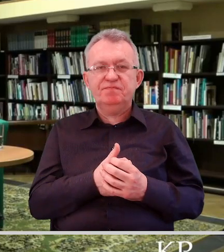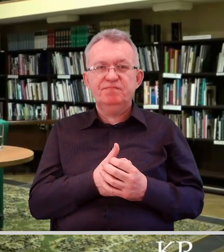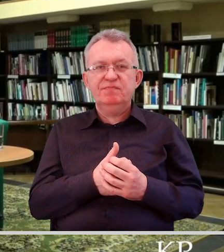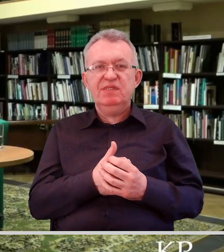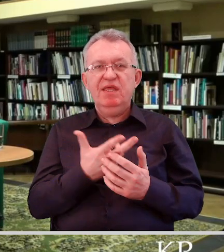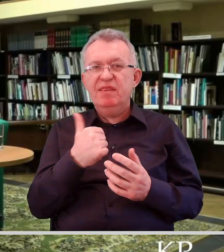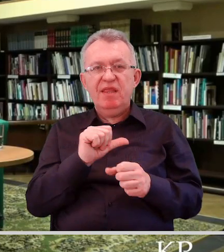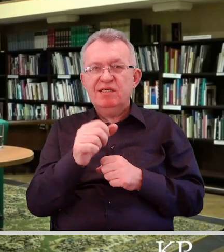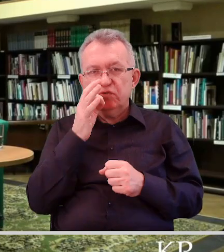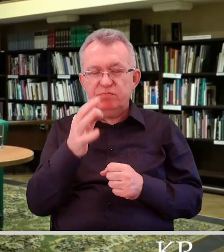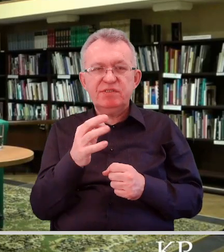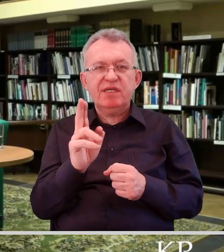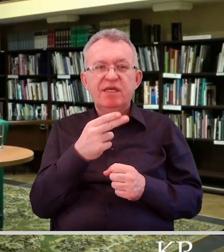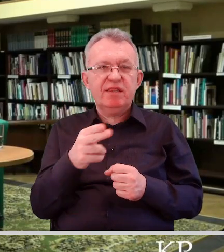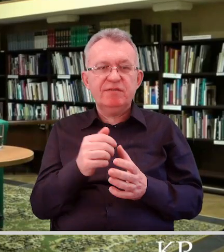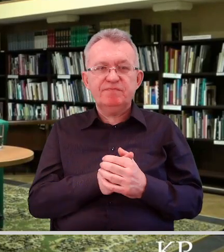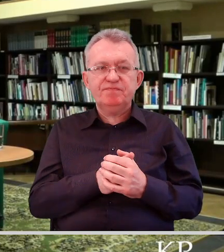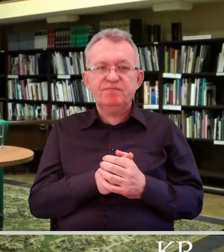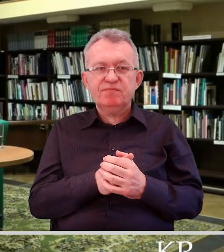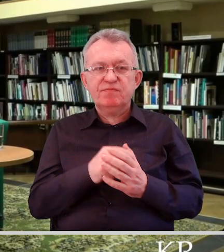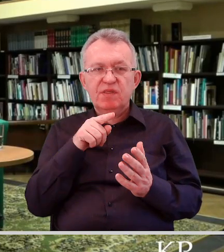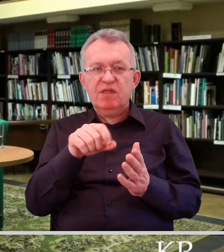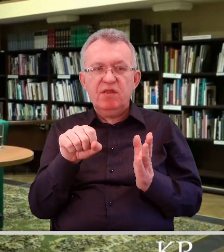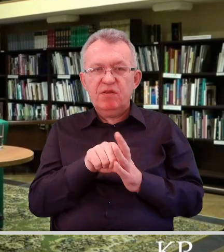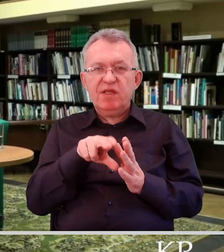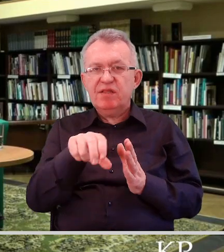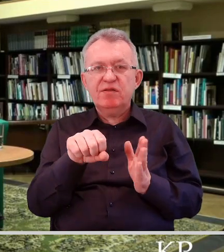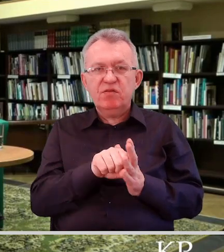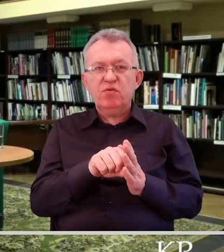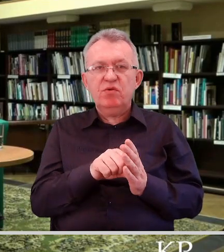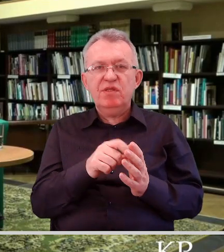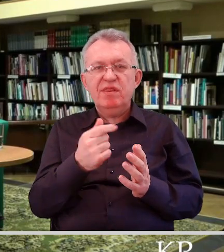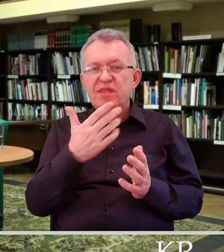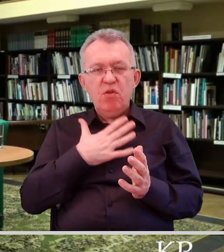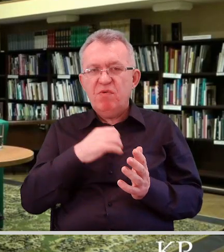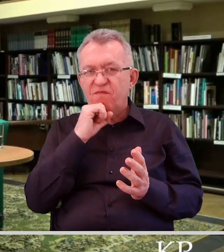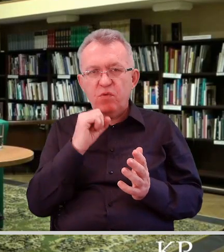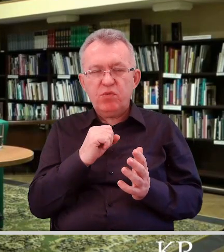nie jest dobrze, kiedy sięgamy po jakieś takie... No po pierwsze nie lubię